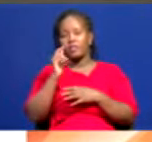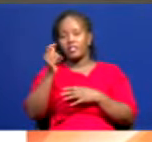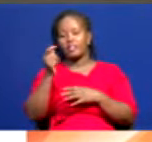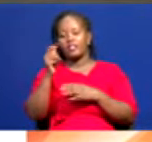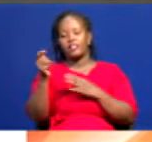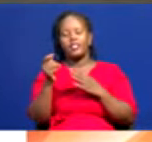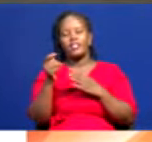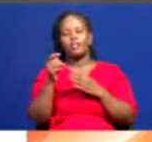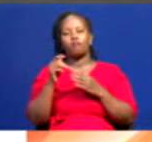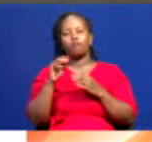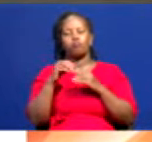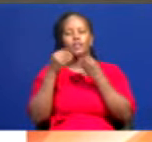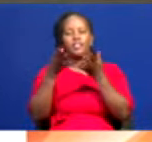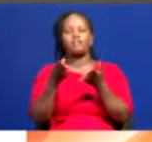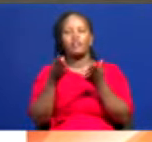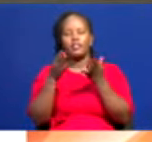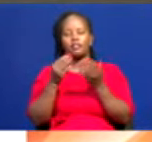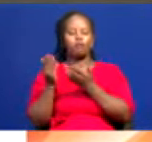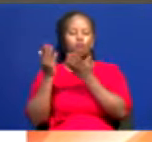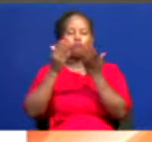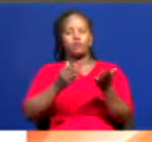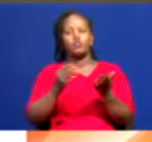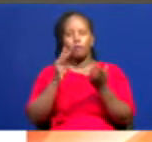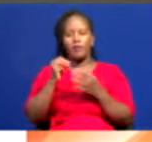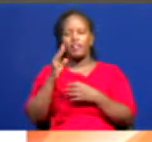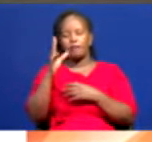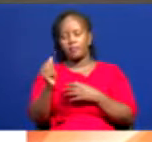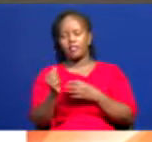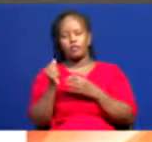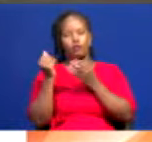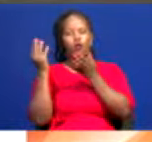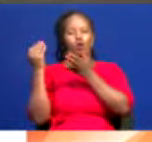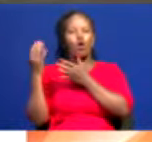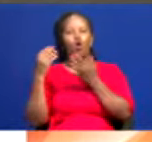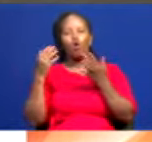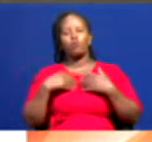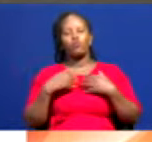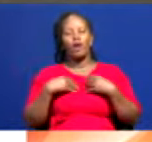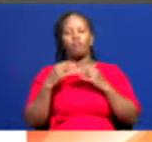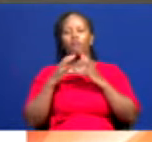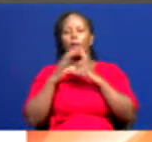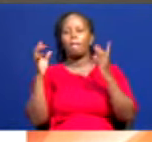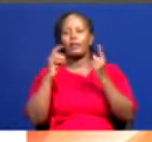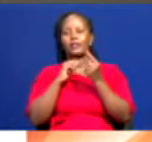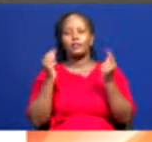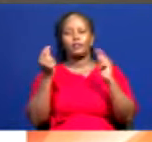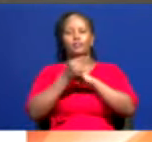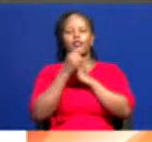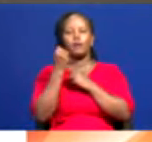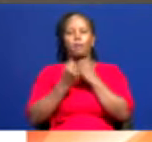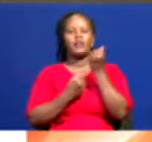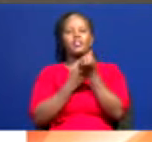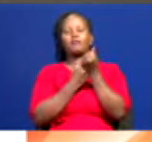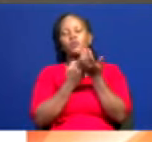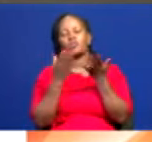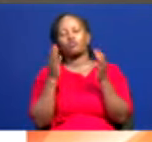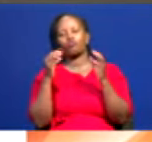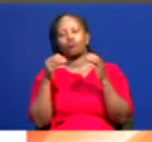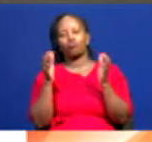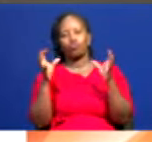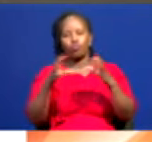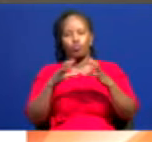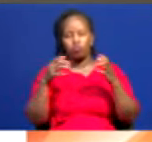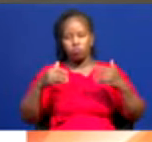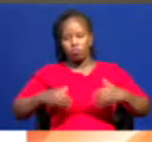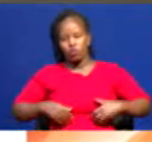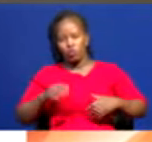la kaunti Lillian Gore inatarajiwa kuleta mabadiliko katika kuwezesha makundi dhaifu kupata uwezo wa kifedha. Iwapo